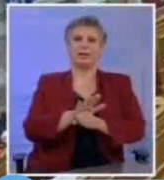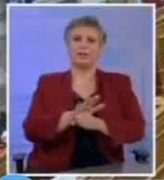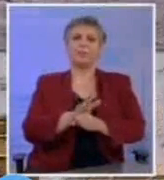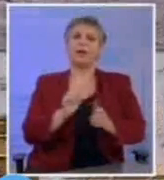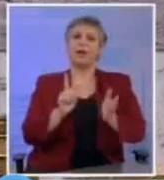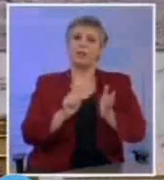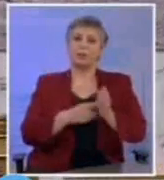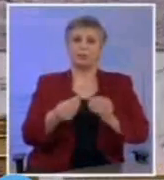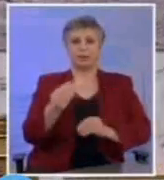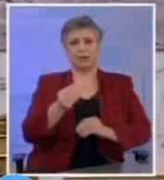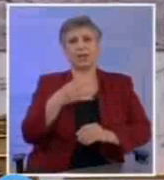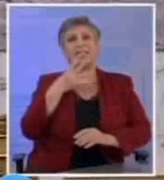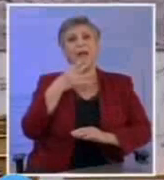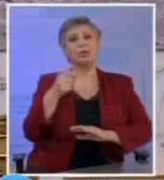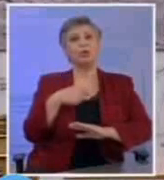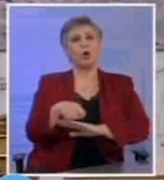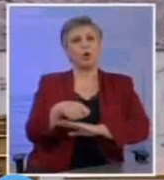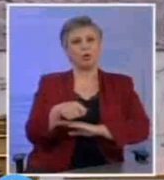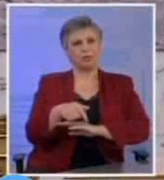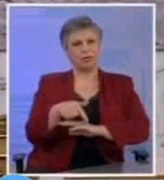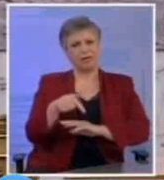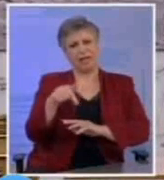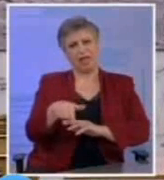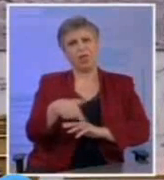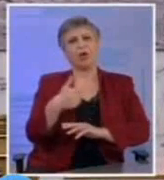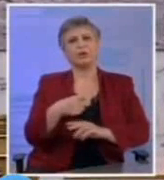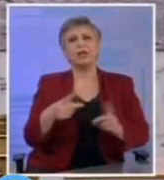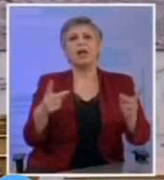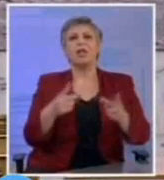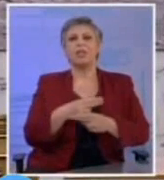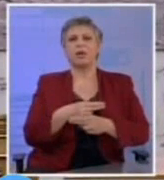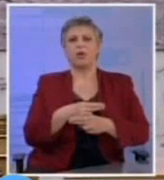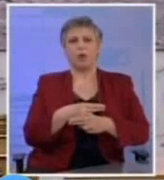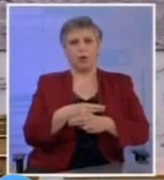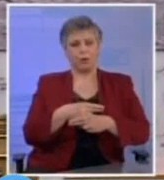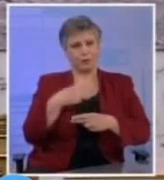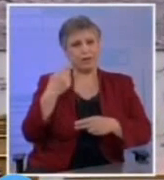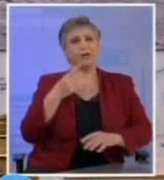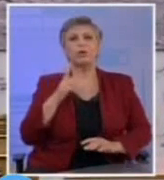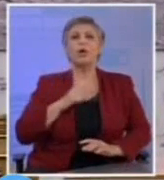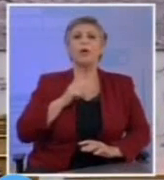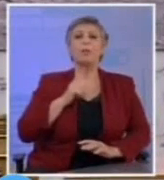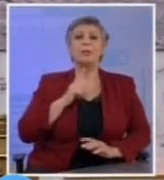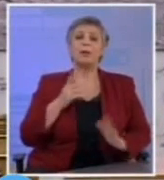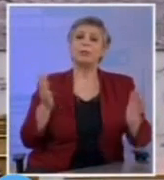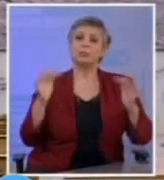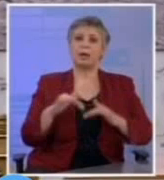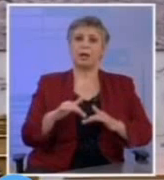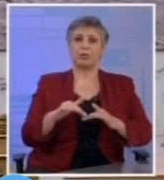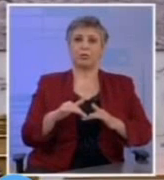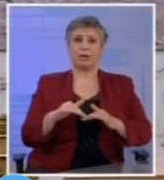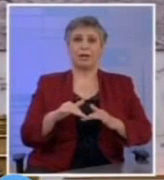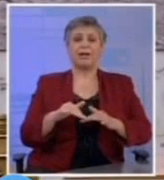Θα διακόψουμε για 10 λεπτά προκειμένου να συμπληρωθεί η απαρτία, διότι με